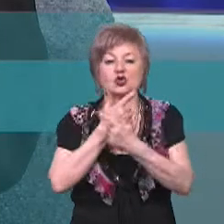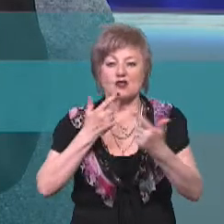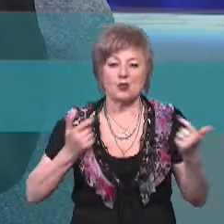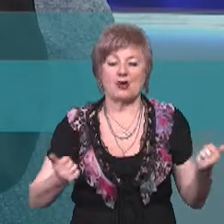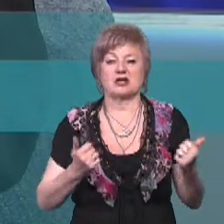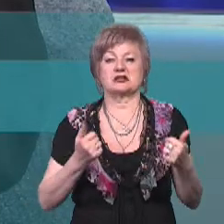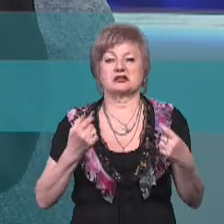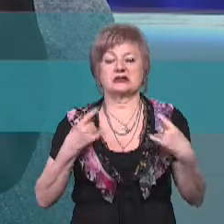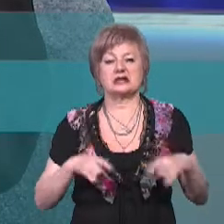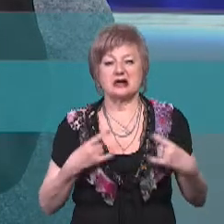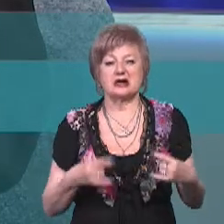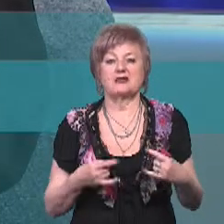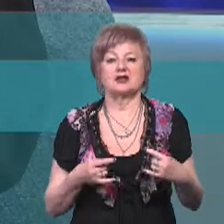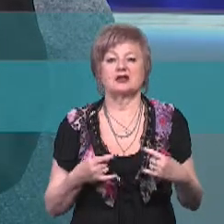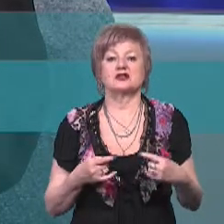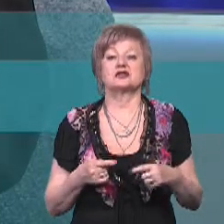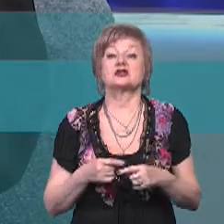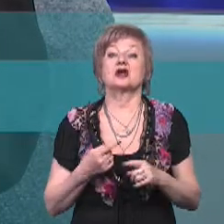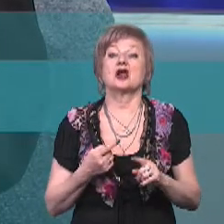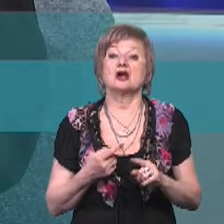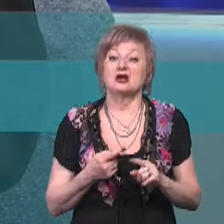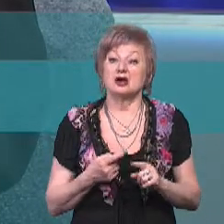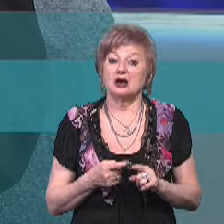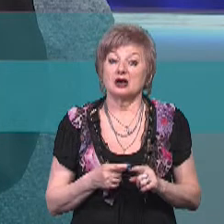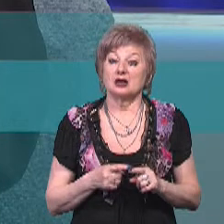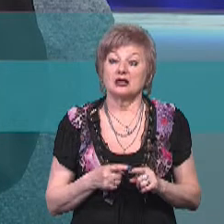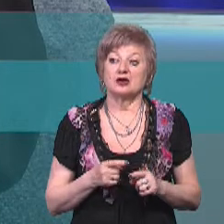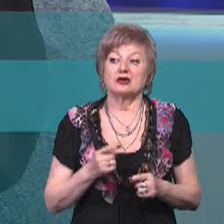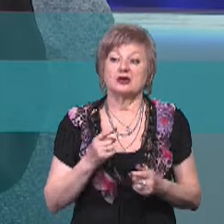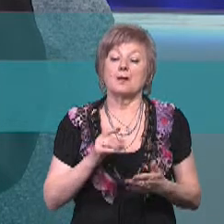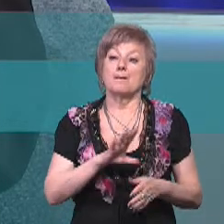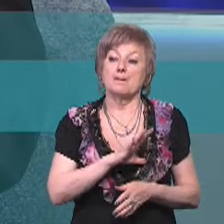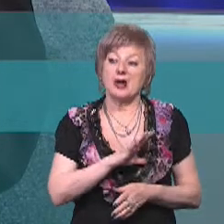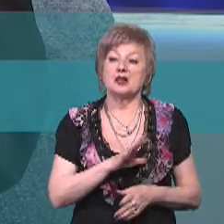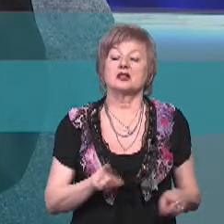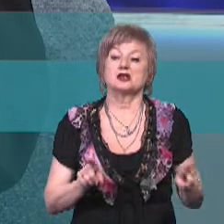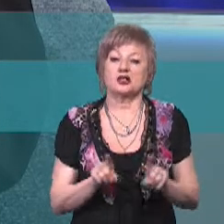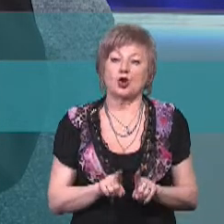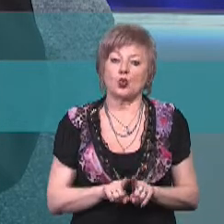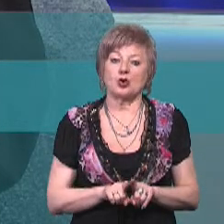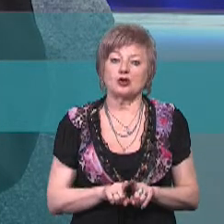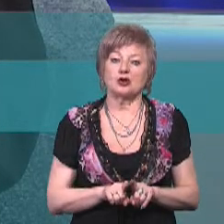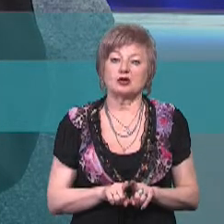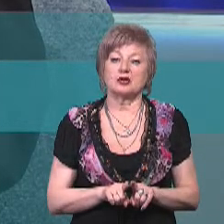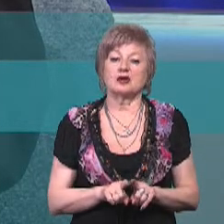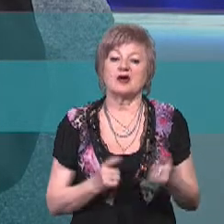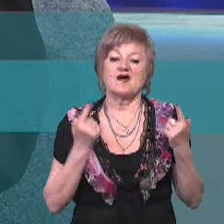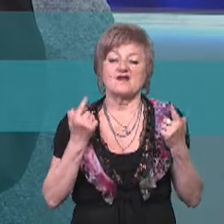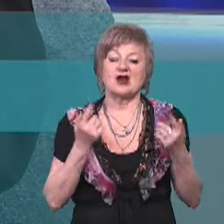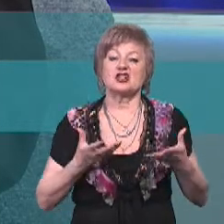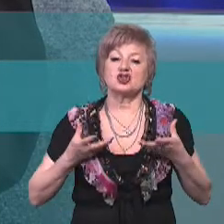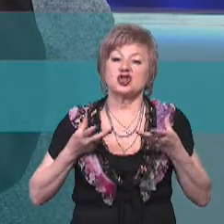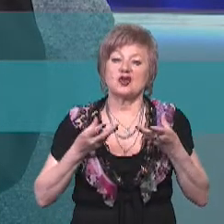інформації, у загалом у розголосу серед громадськості відбувся так великий вплив на